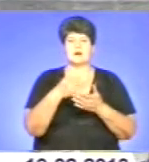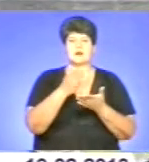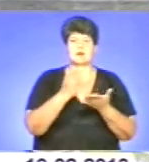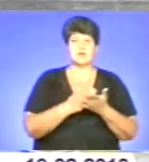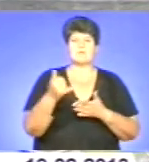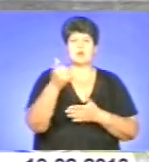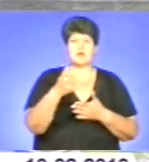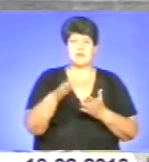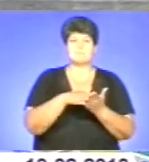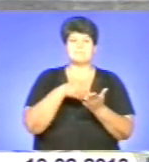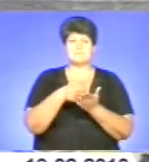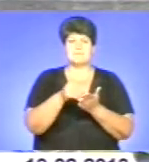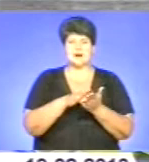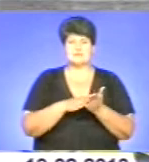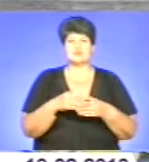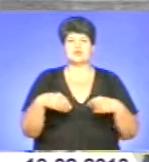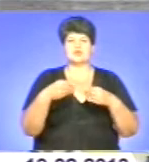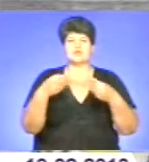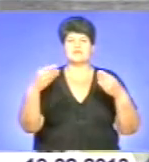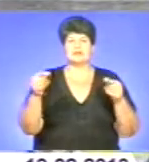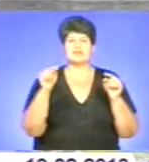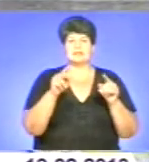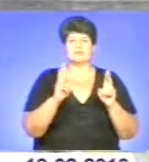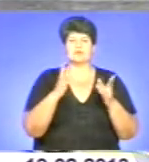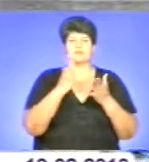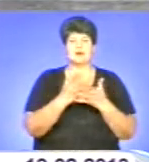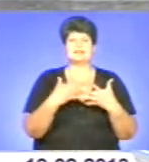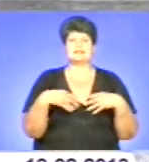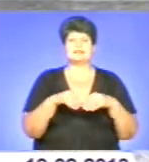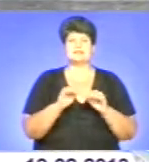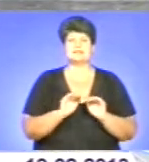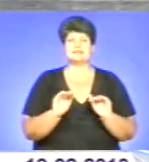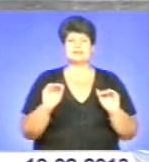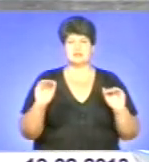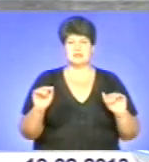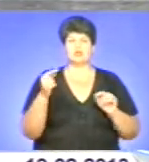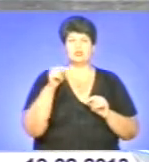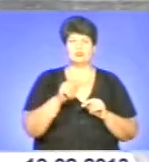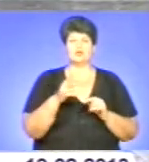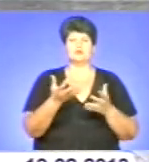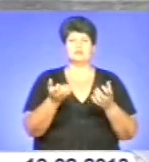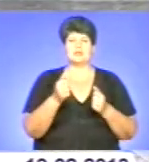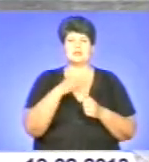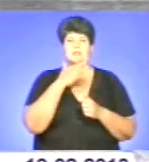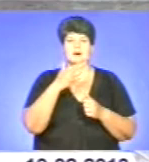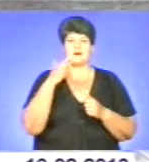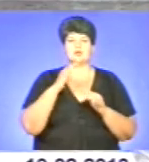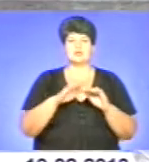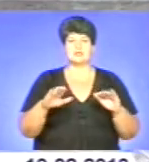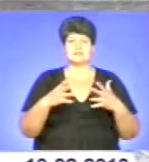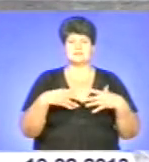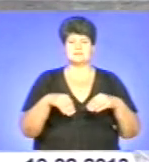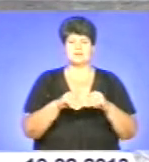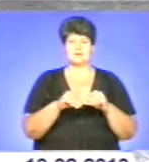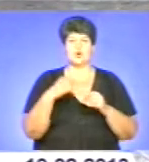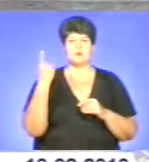роздавались тим які найбільше цього потребують сім'ям з дітьми в першу чергу тому подарунки отримали члени багатодітної спілки